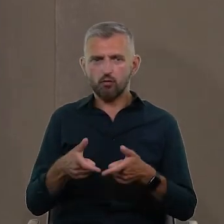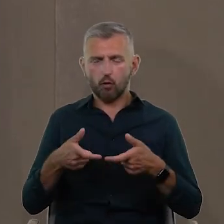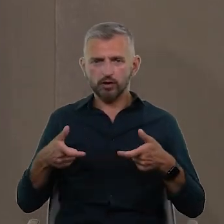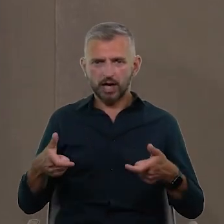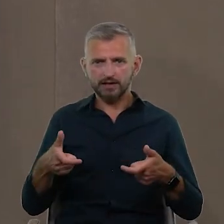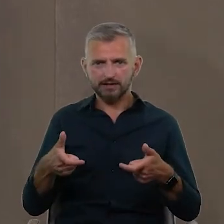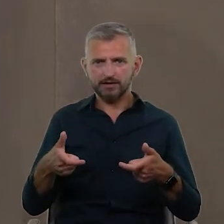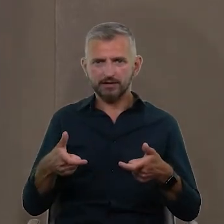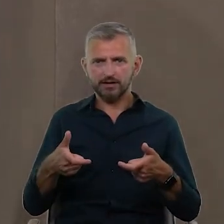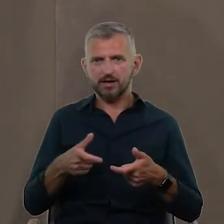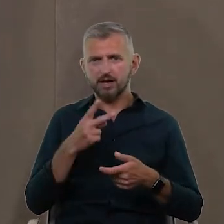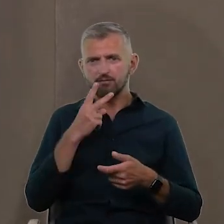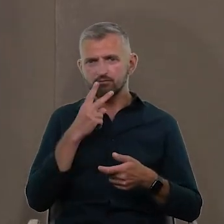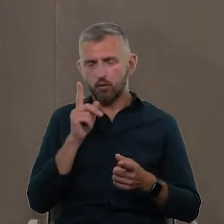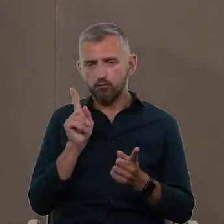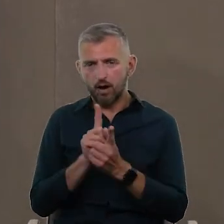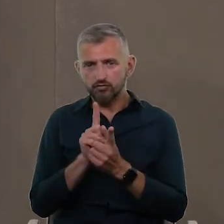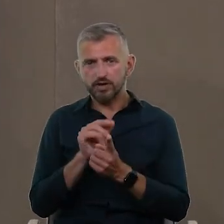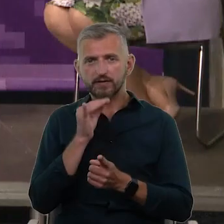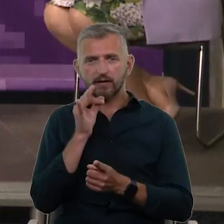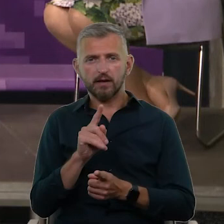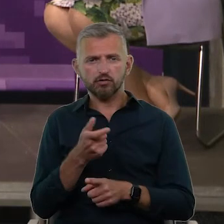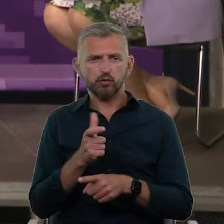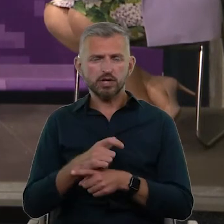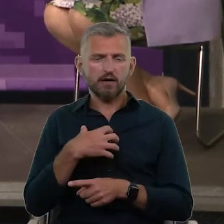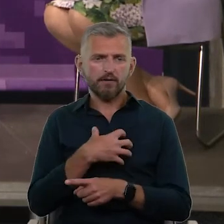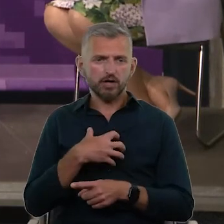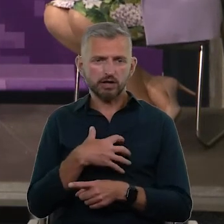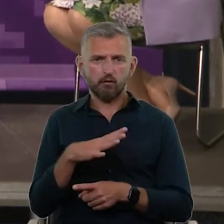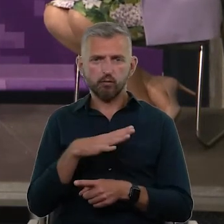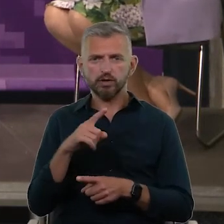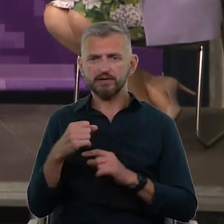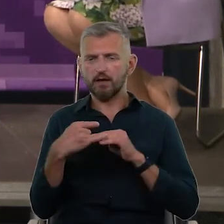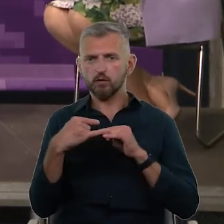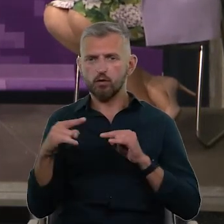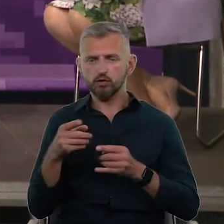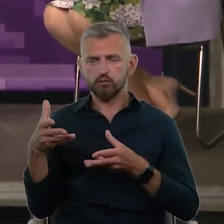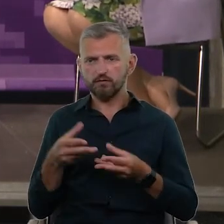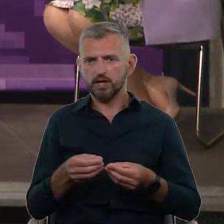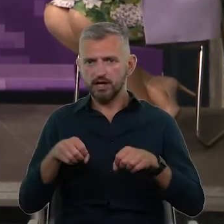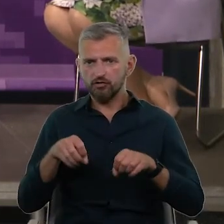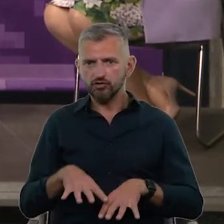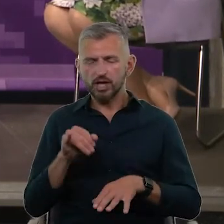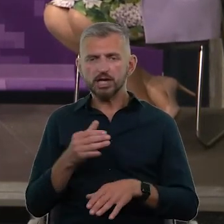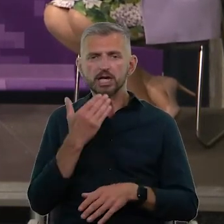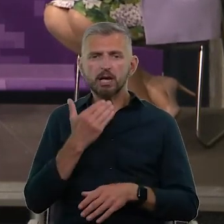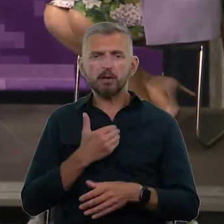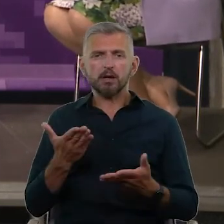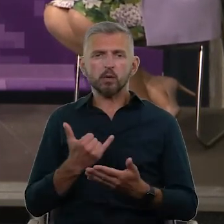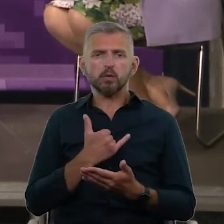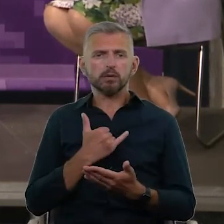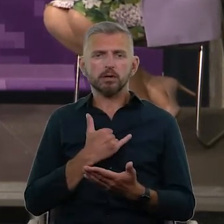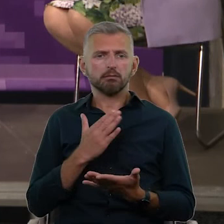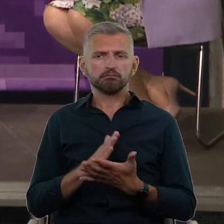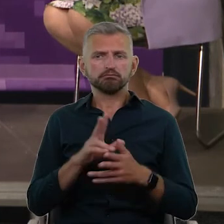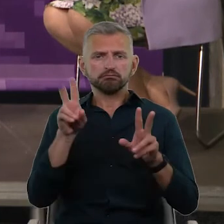конгресі, побачитись, і сказала, що дуже важливо бути за столом, щоб впливати на рішення. І запитала, які у нас